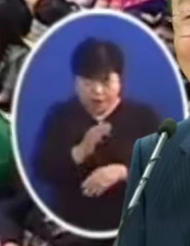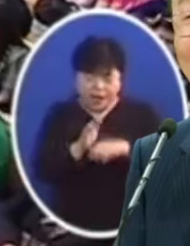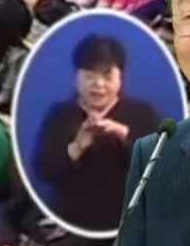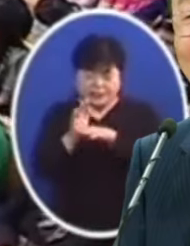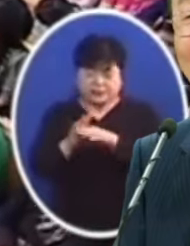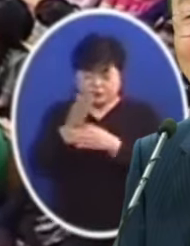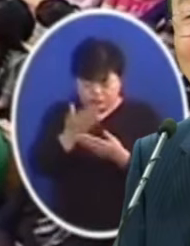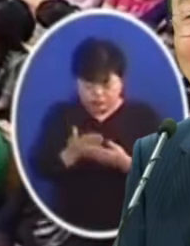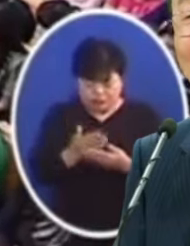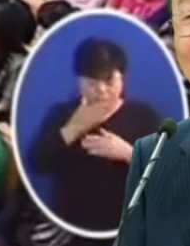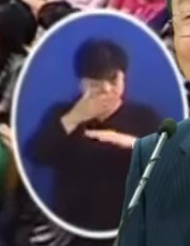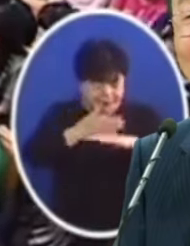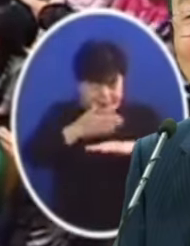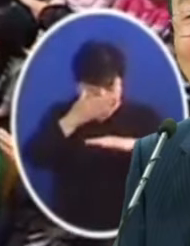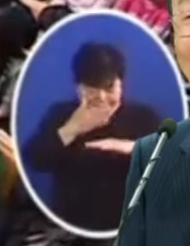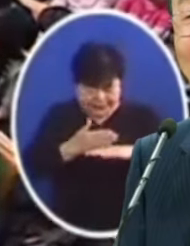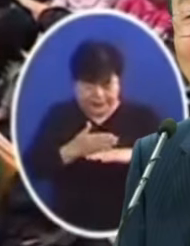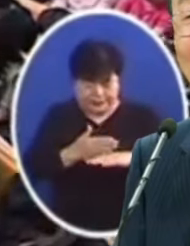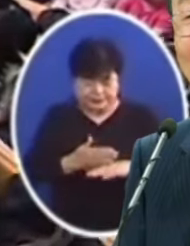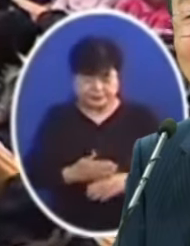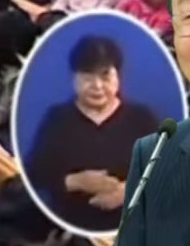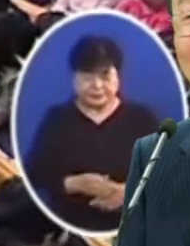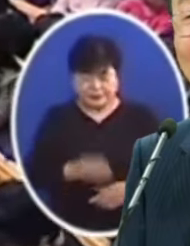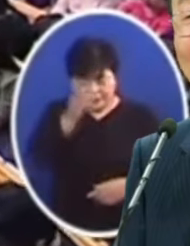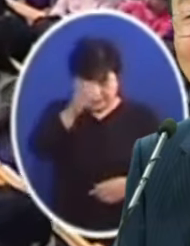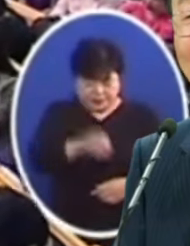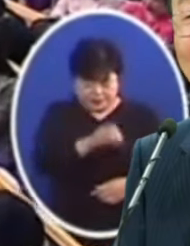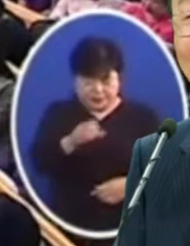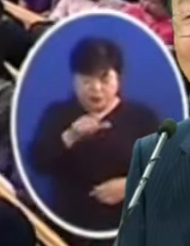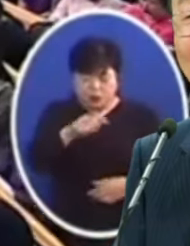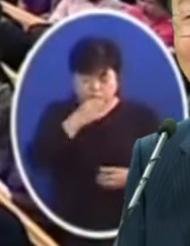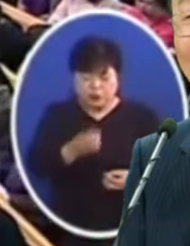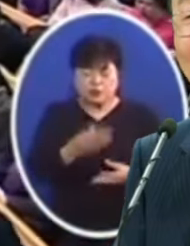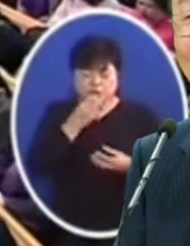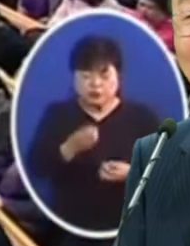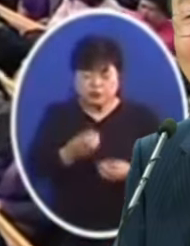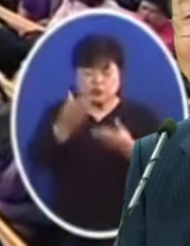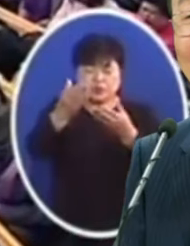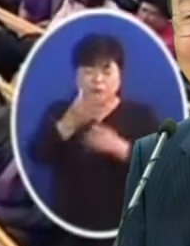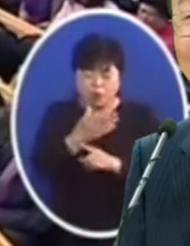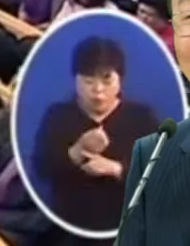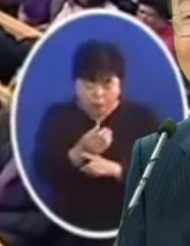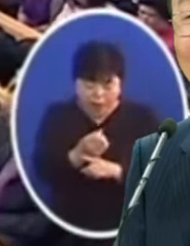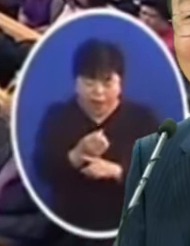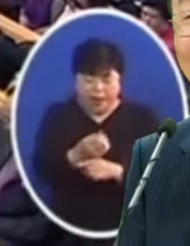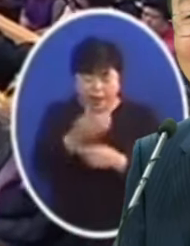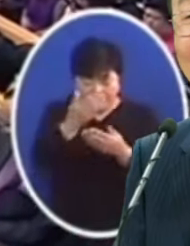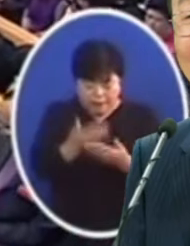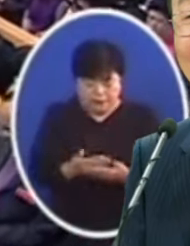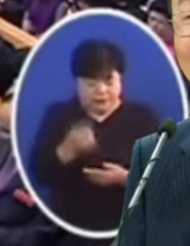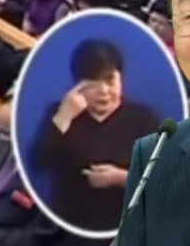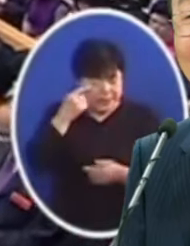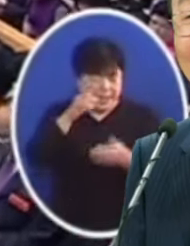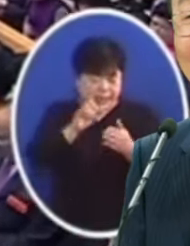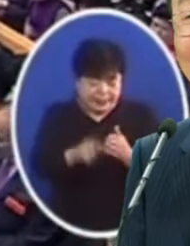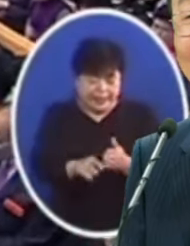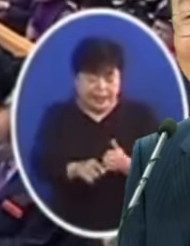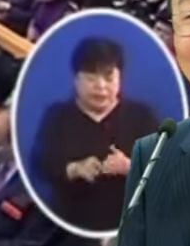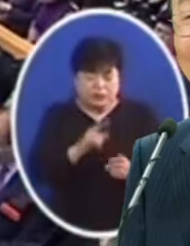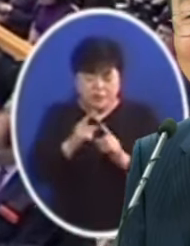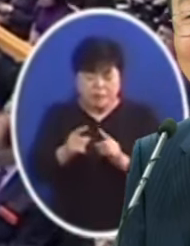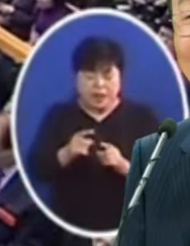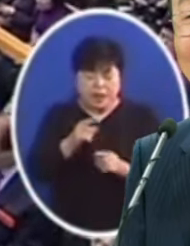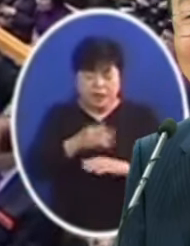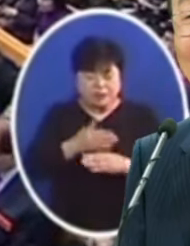가득하게 만들어주심을 감사합니다. 십자가에서 더구나 오중보험과 삼중축복의 보배를 얻었음을 생각할 때 무슨 말로